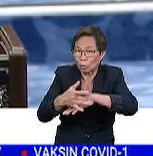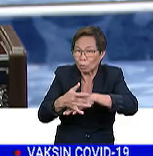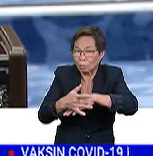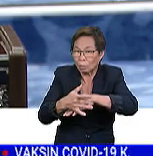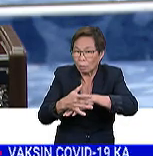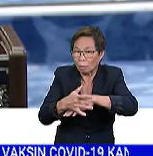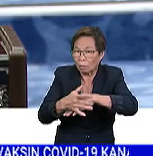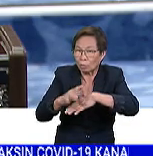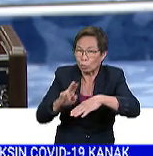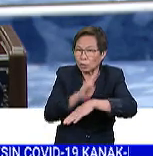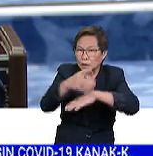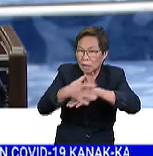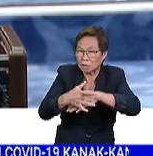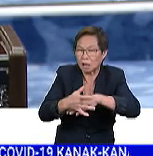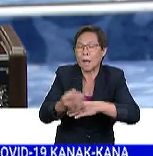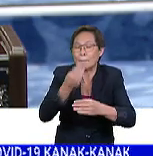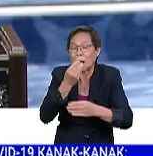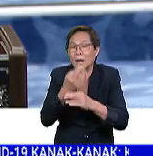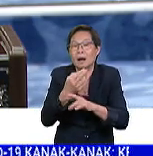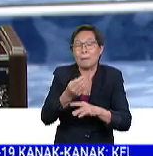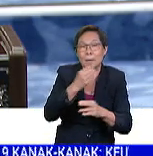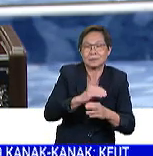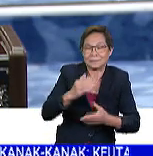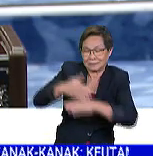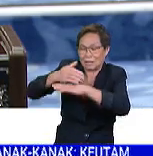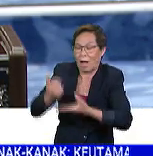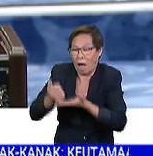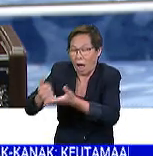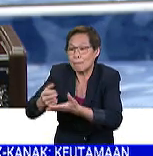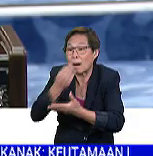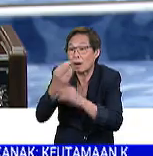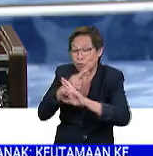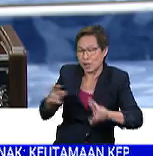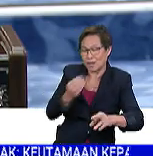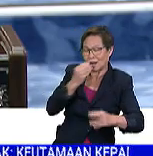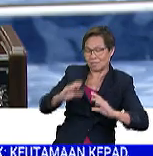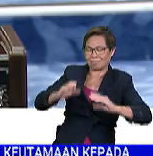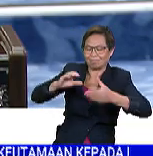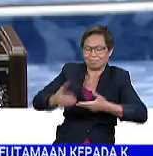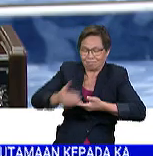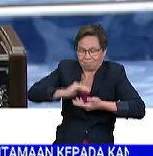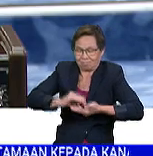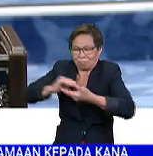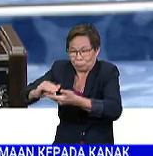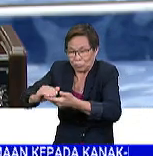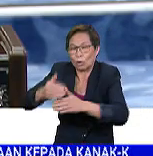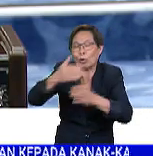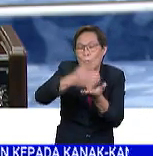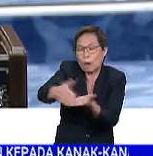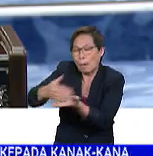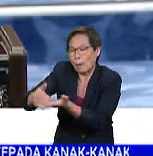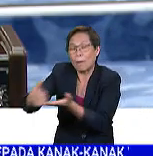retort ataupun makanan sedia dimakan, meals ready to eat, untuk diedarkan